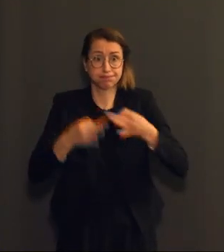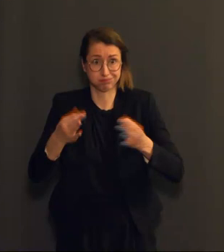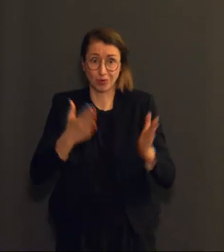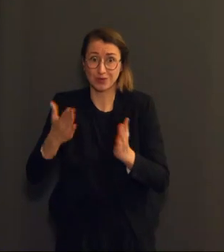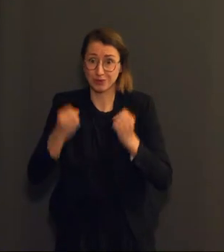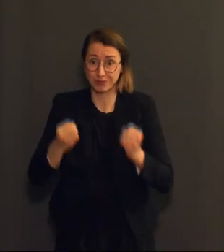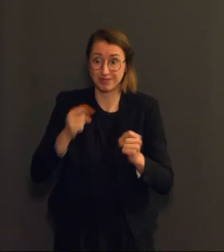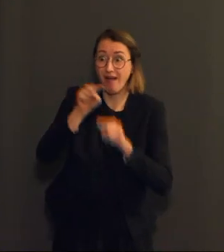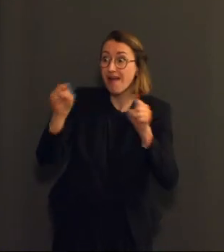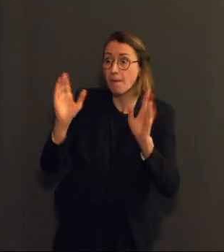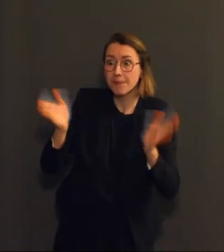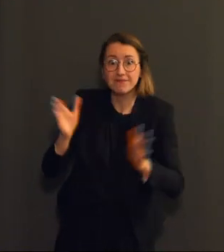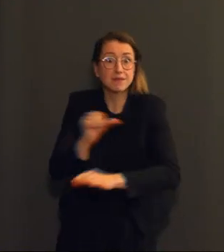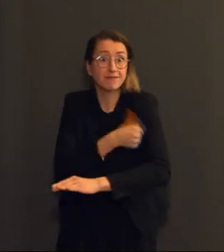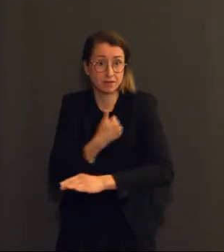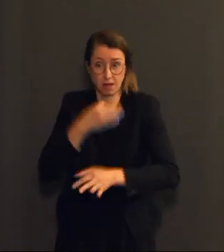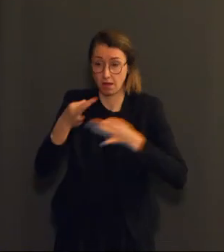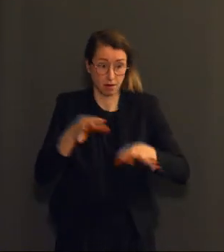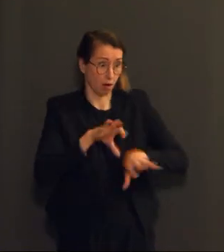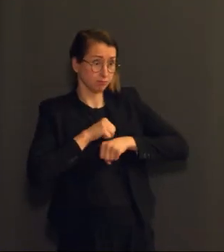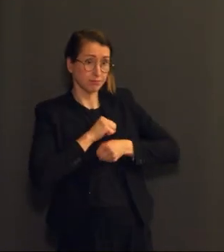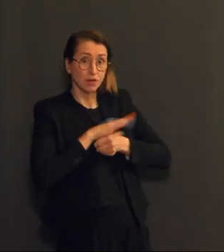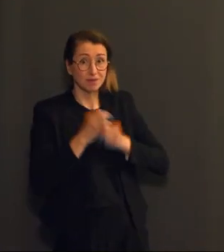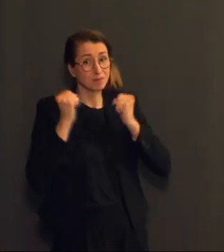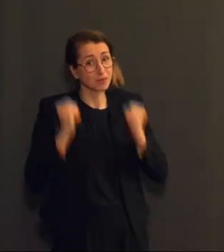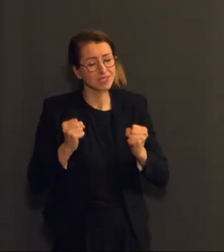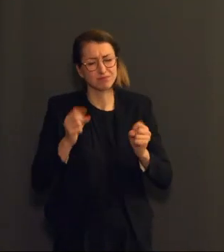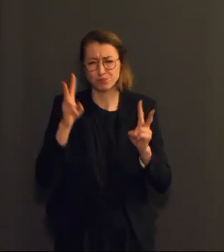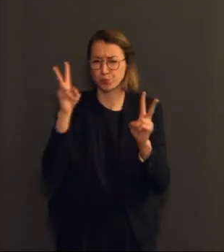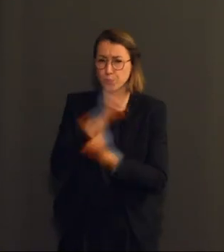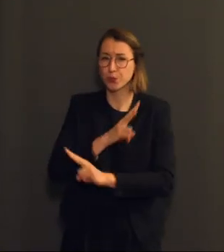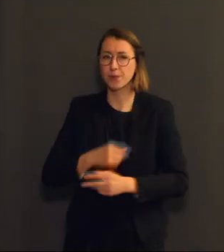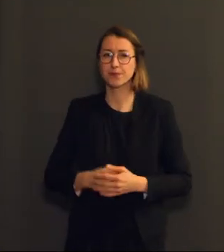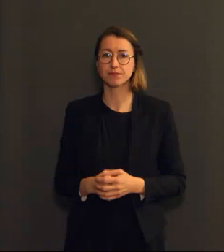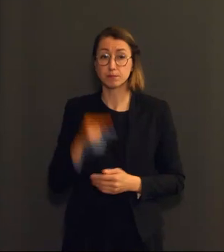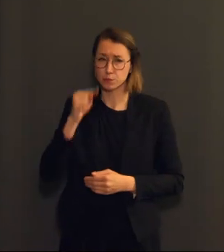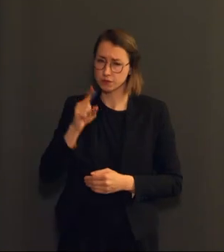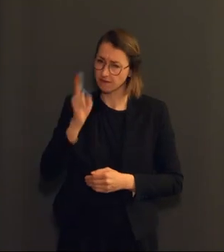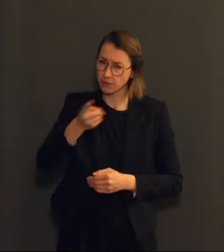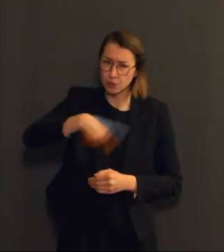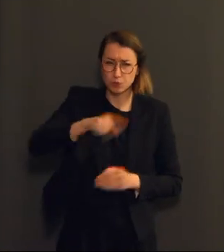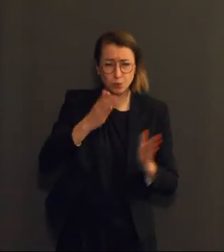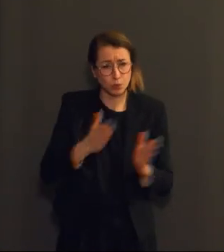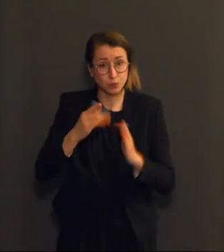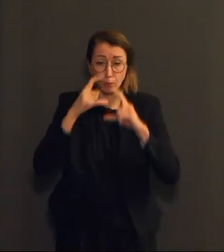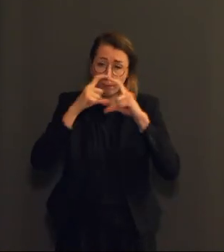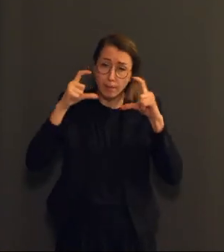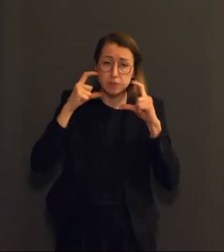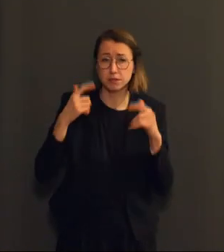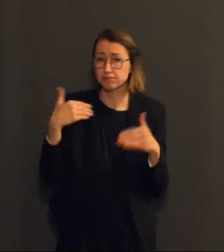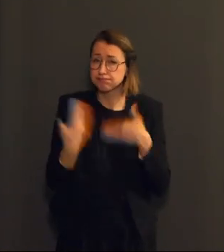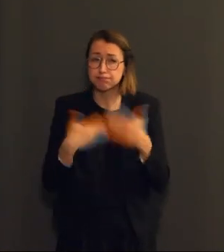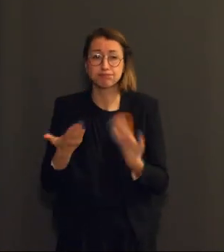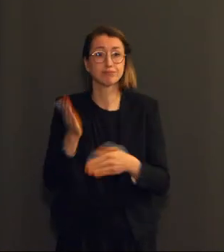cette vaccination. Il faut donc veiller à porter un masque buccal, particulièrement si vous allez